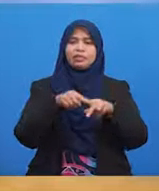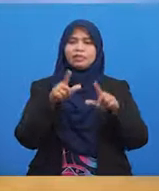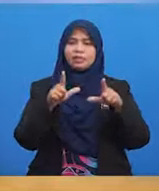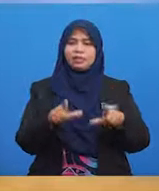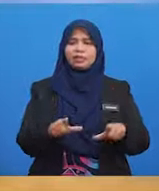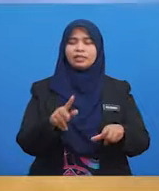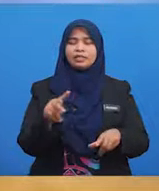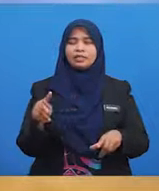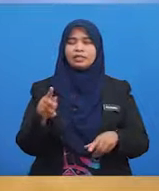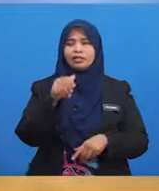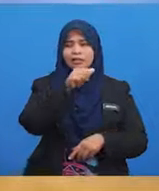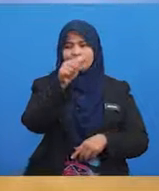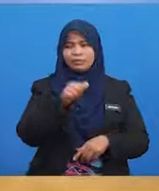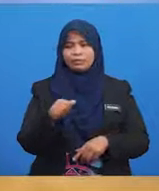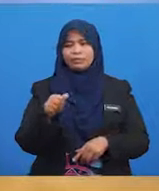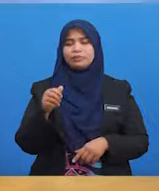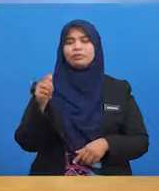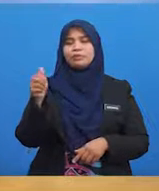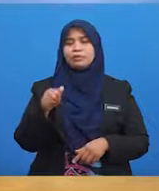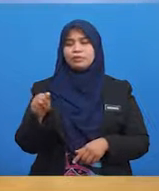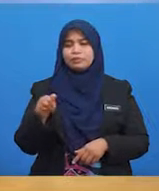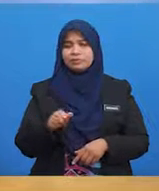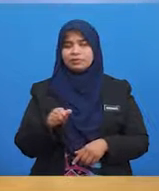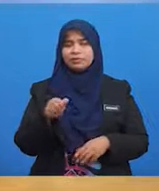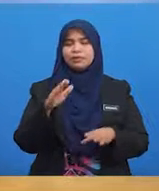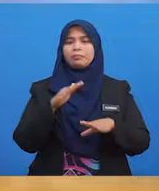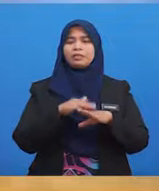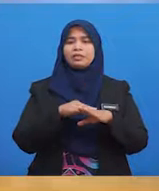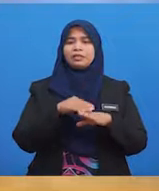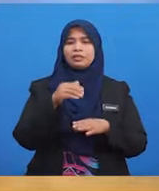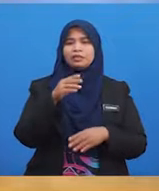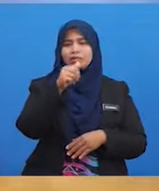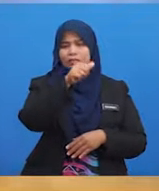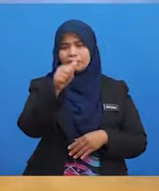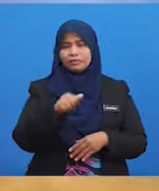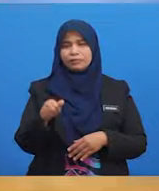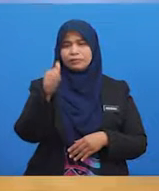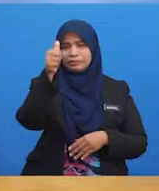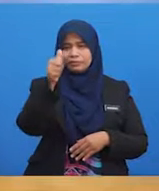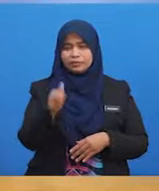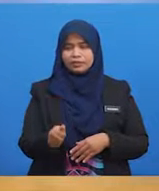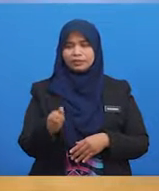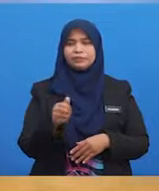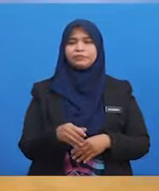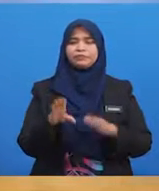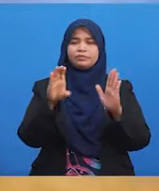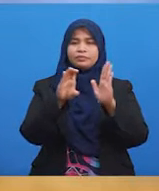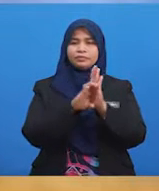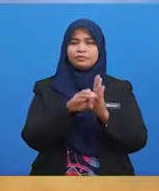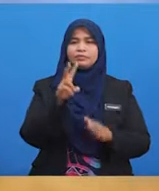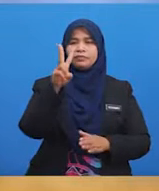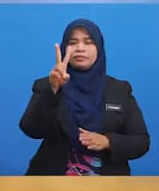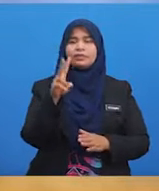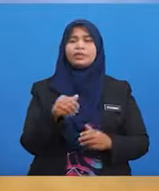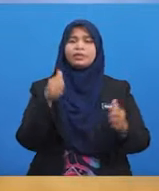diletakkan huruf hamzah pada huruf alif. Contoh kedua,